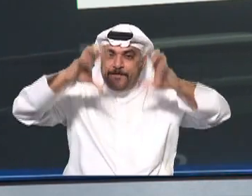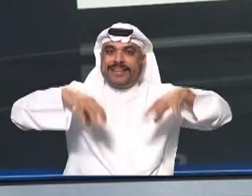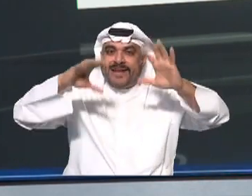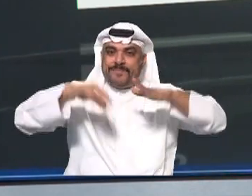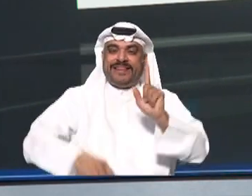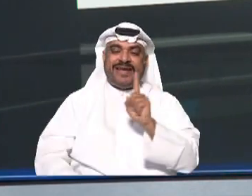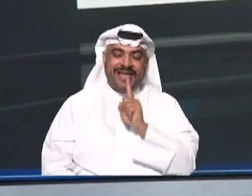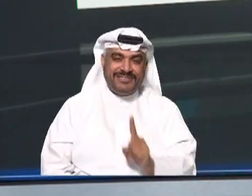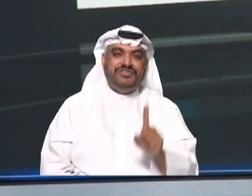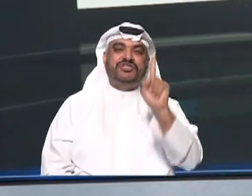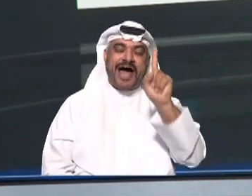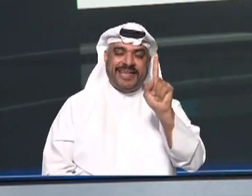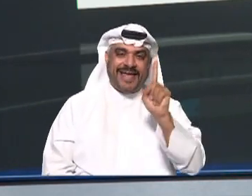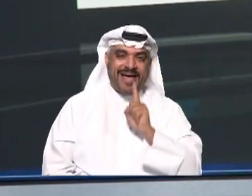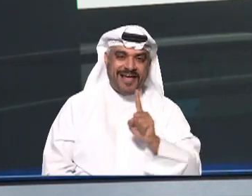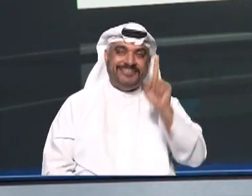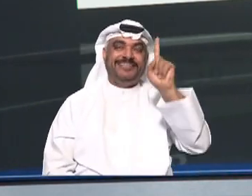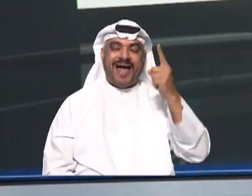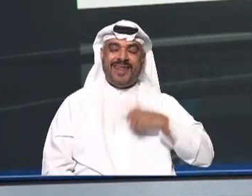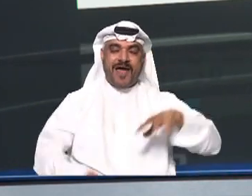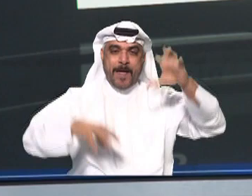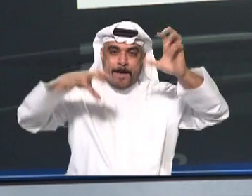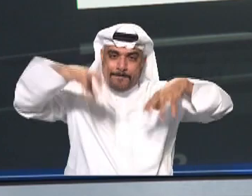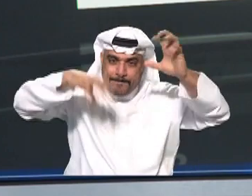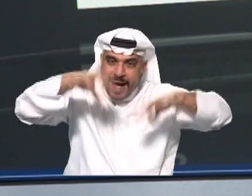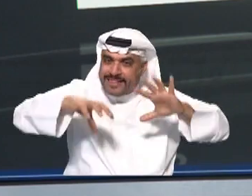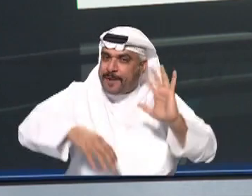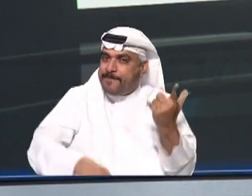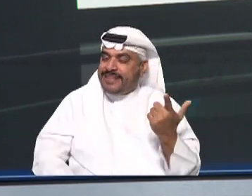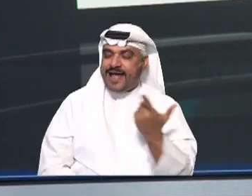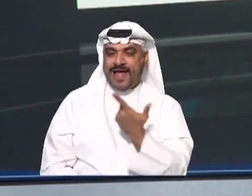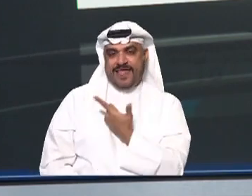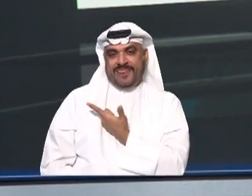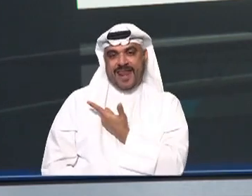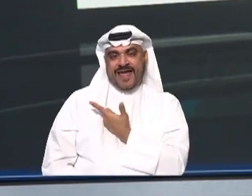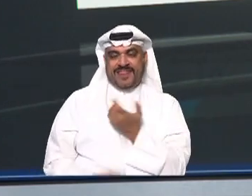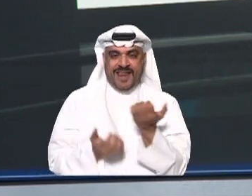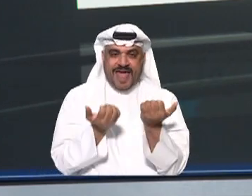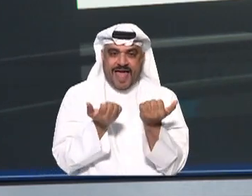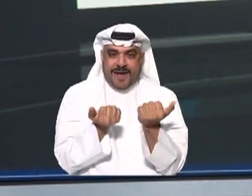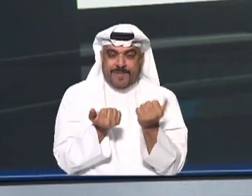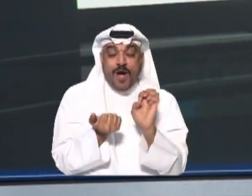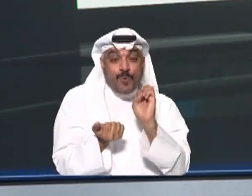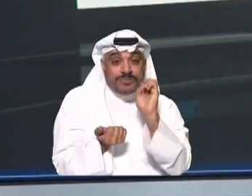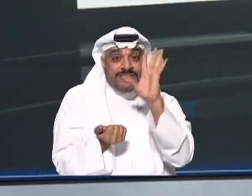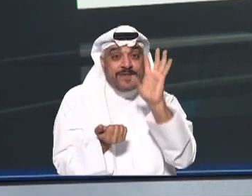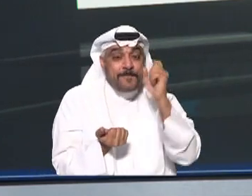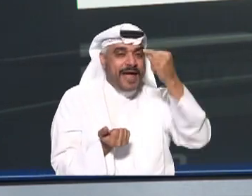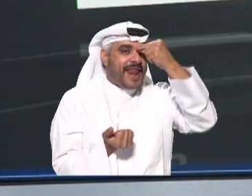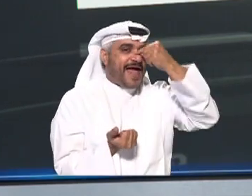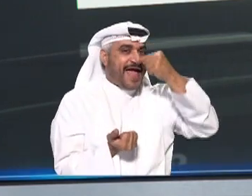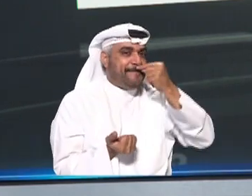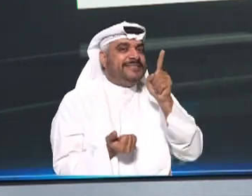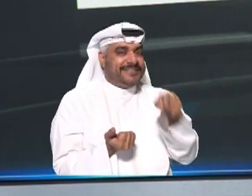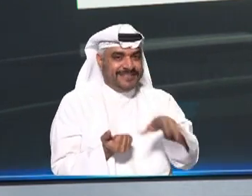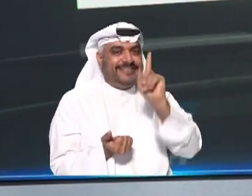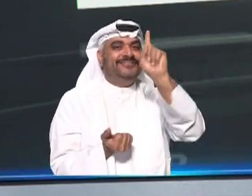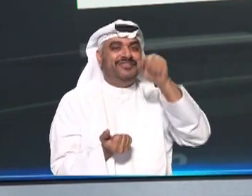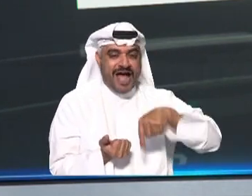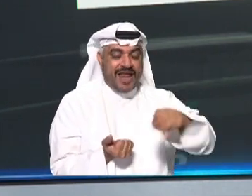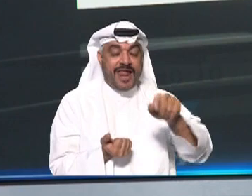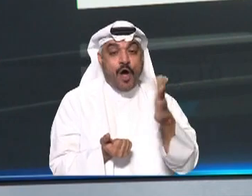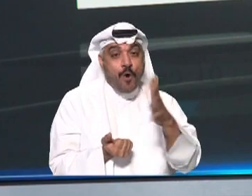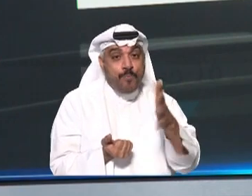تكون فرص الأمطار ما بين خفيفة إلى متوسطة في بعض مناطق البلاد مع استمرار الرياح الجنوبية الشرقية، قد تكون هناك